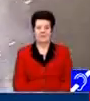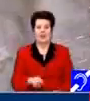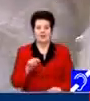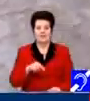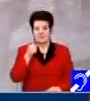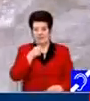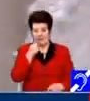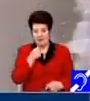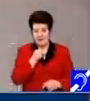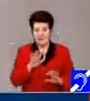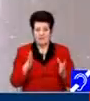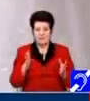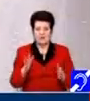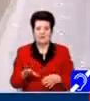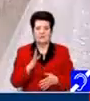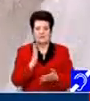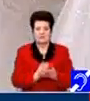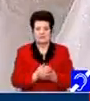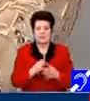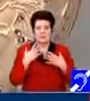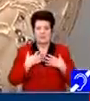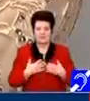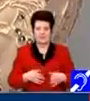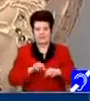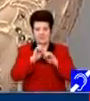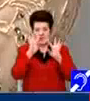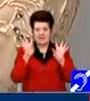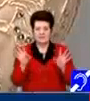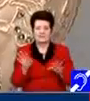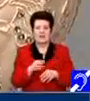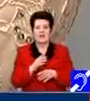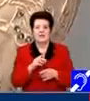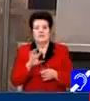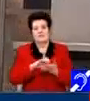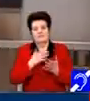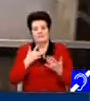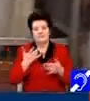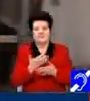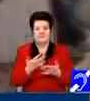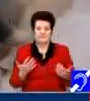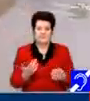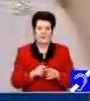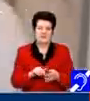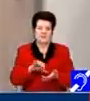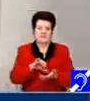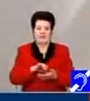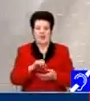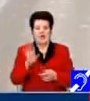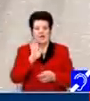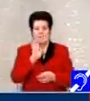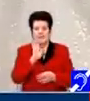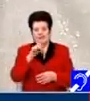Acest an, atracția evenimentului sunt rochiile de mireasă, în volum, dantelate sau cu pietre Swarovski, toate fură privirile